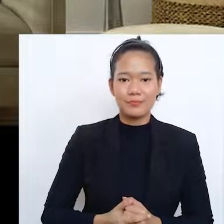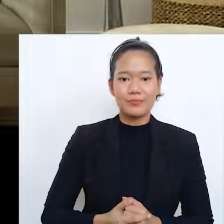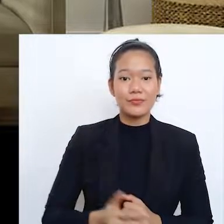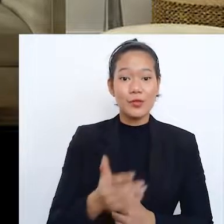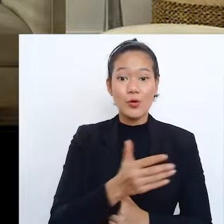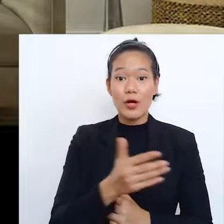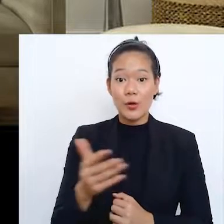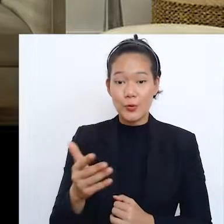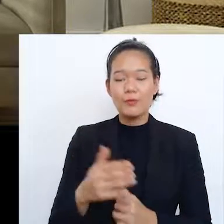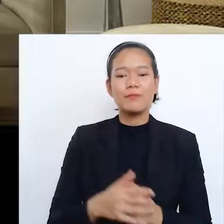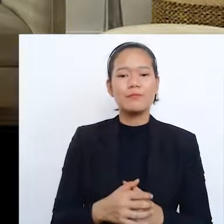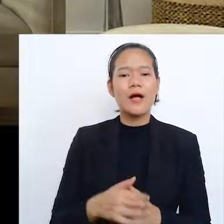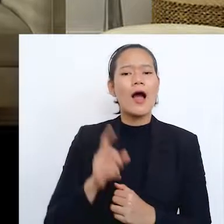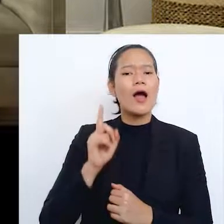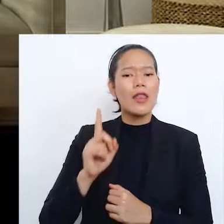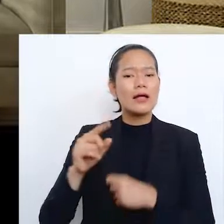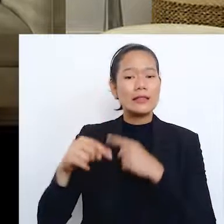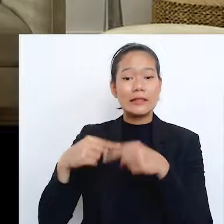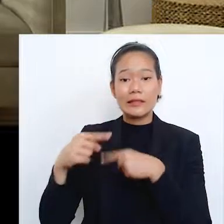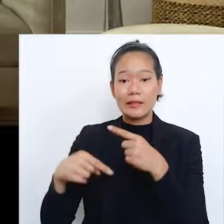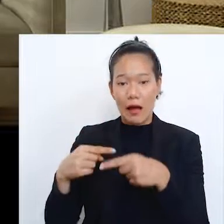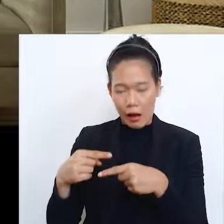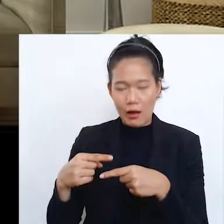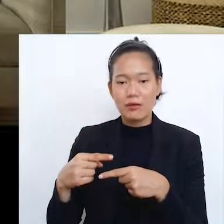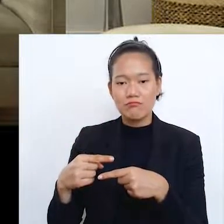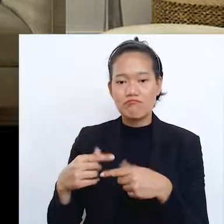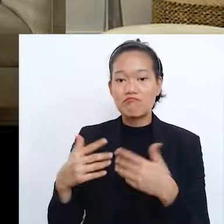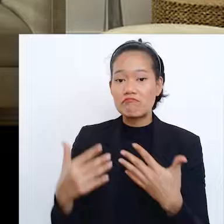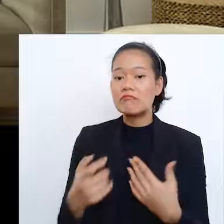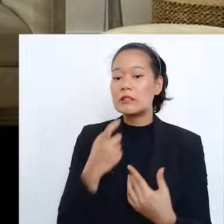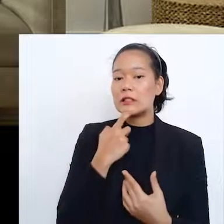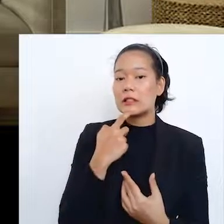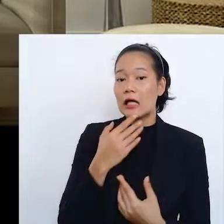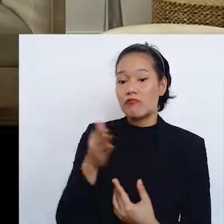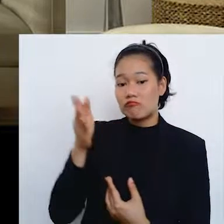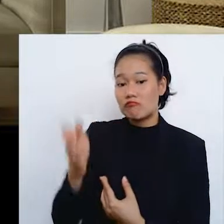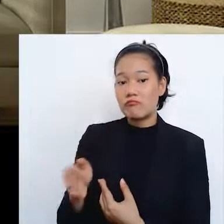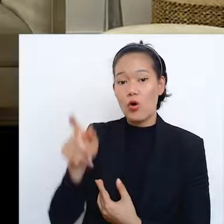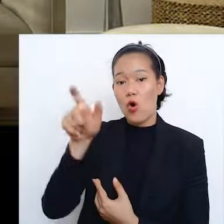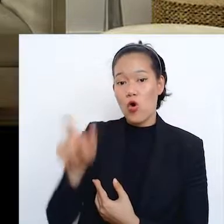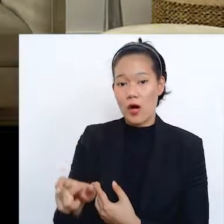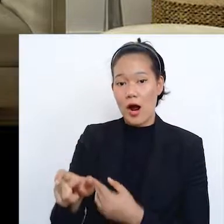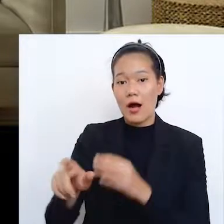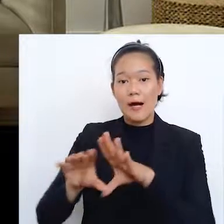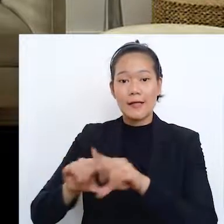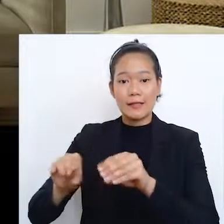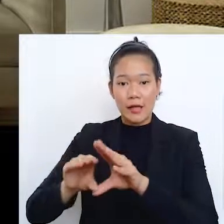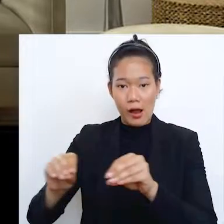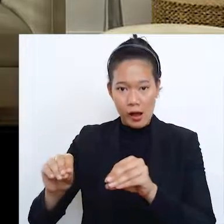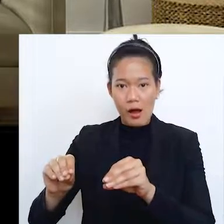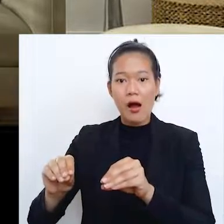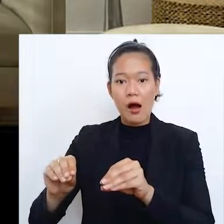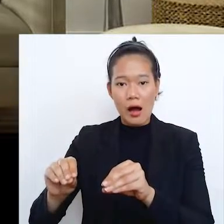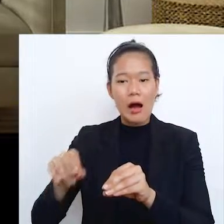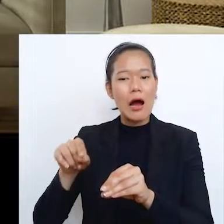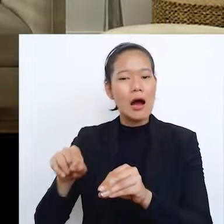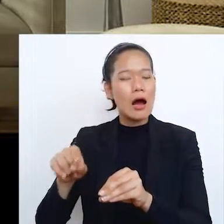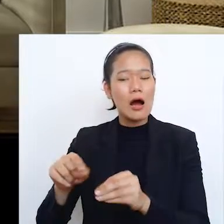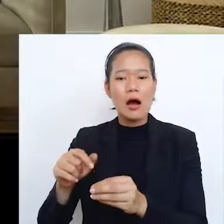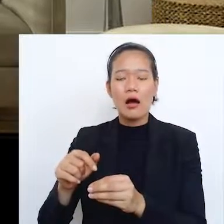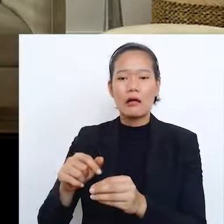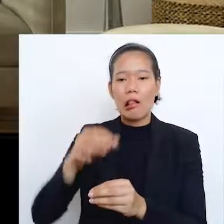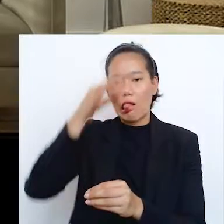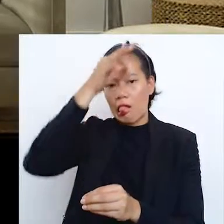semua. Saudaraku, ada sebuah cerita tentang seorang pegawai